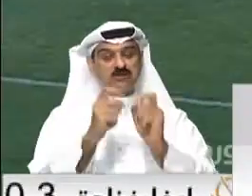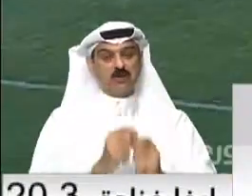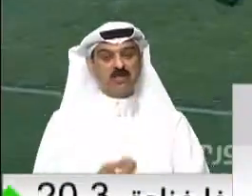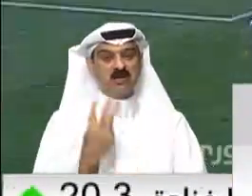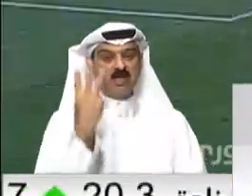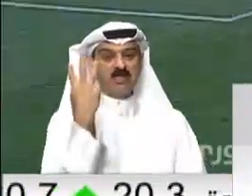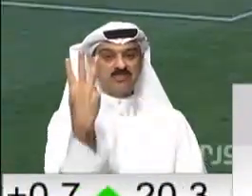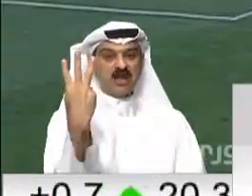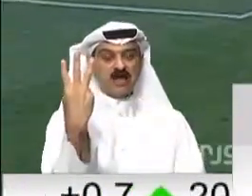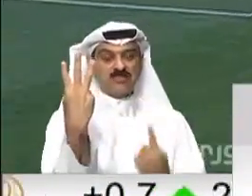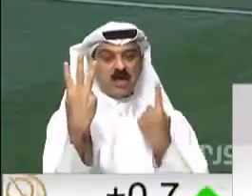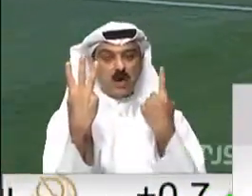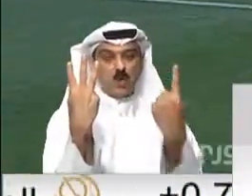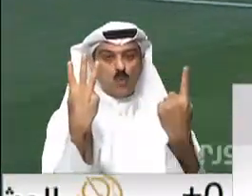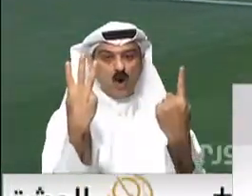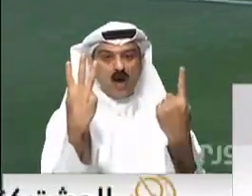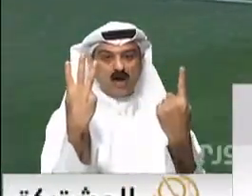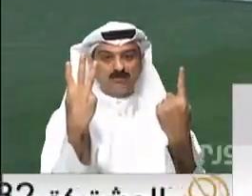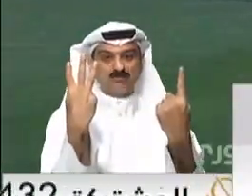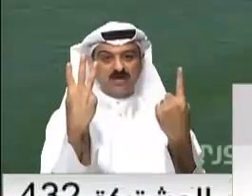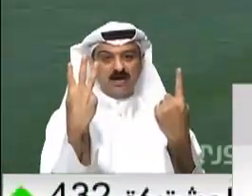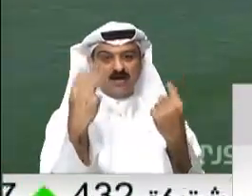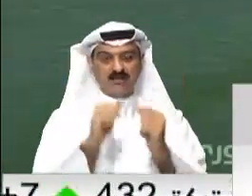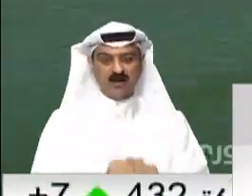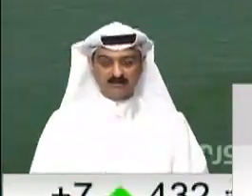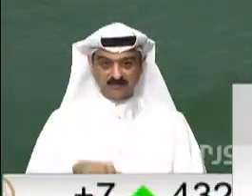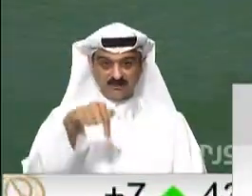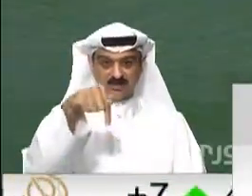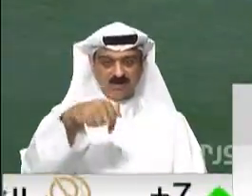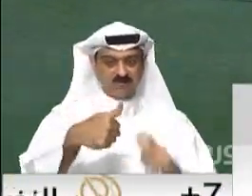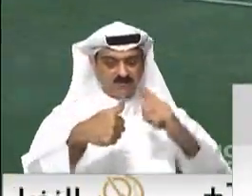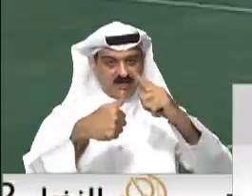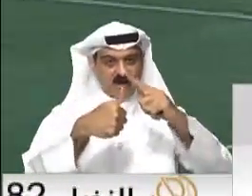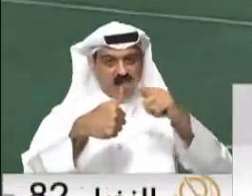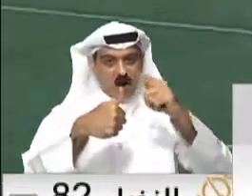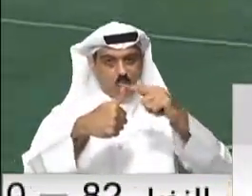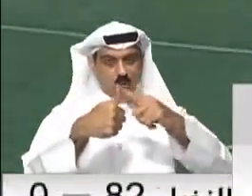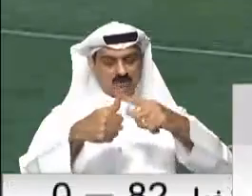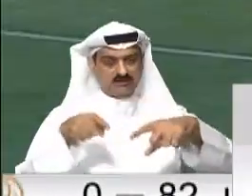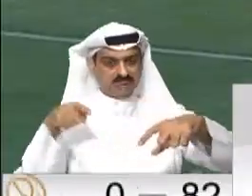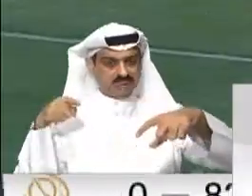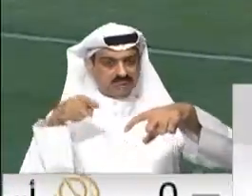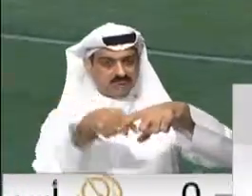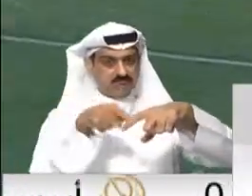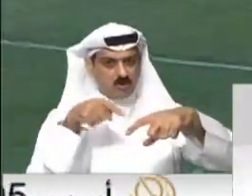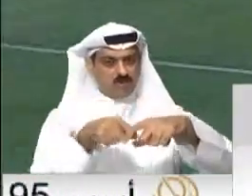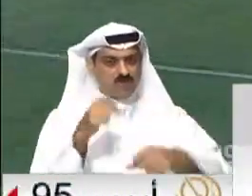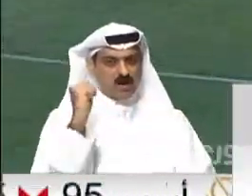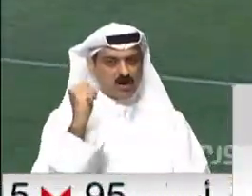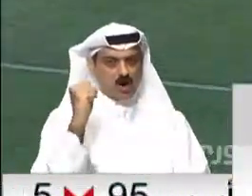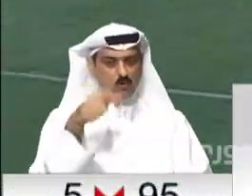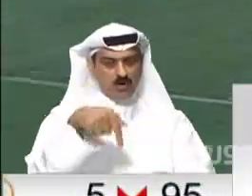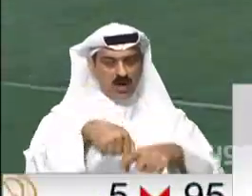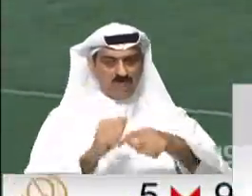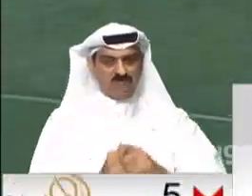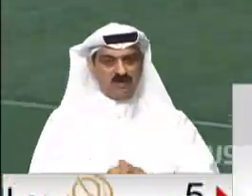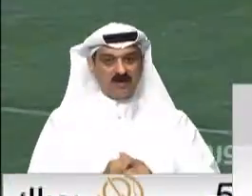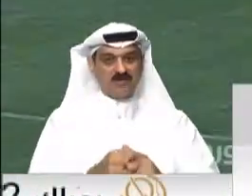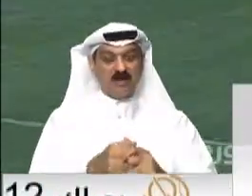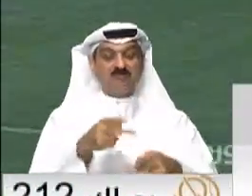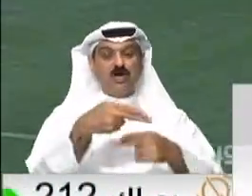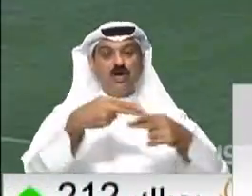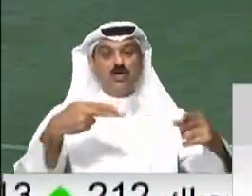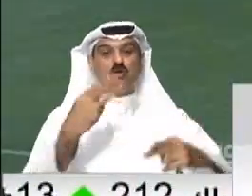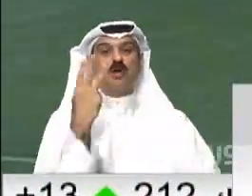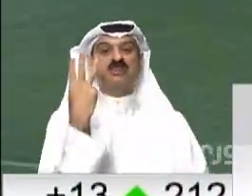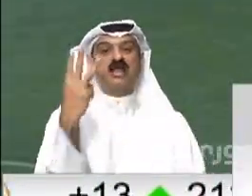مقابل هدف تناوب على تسجيلها محترفي الفريق طه الخنيثي وعمرو عبد الفتاح كانت كفيله بمنح الابيض النقاط